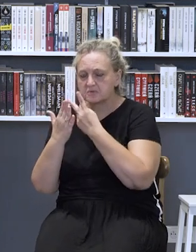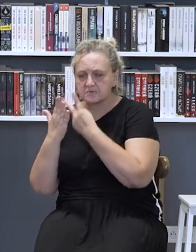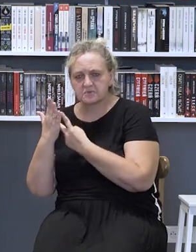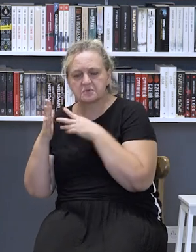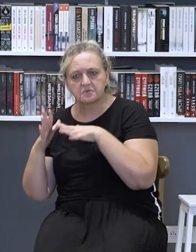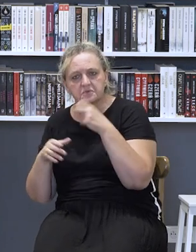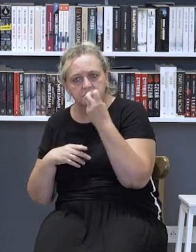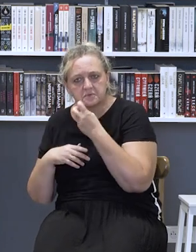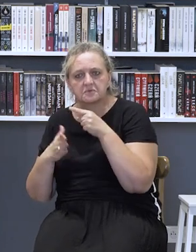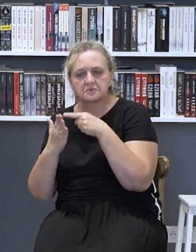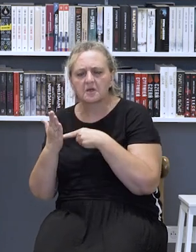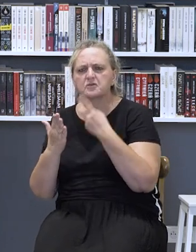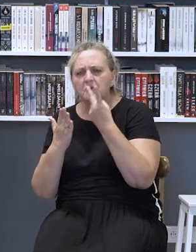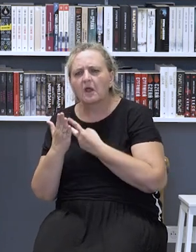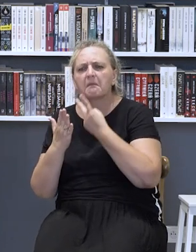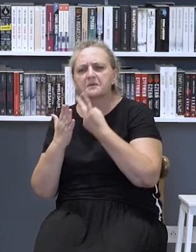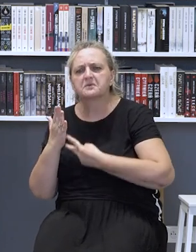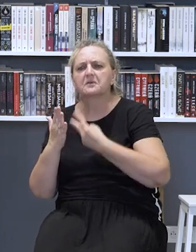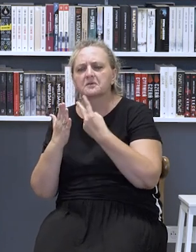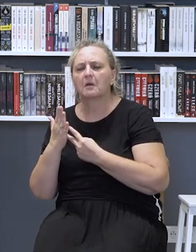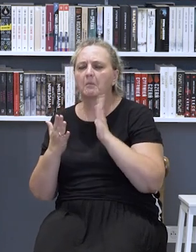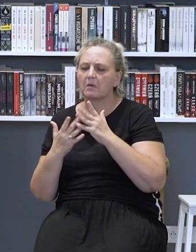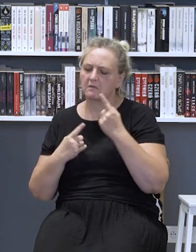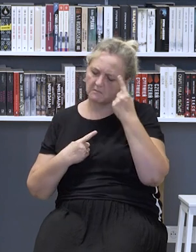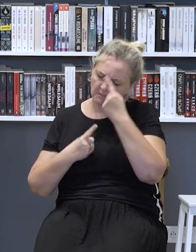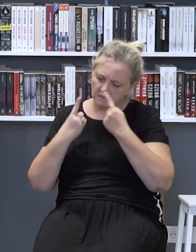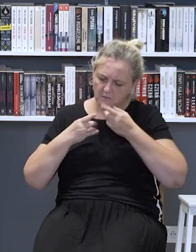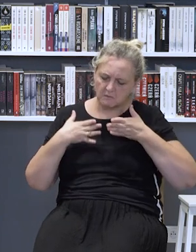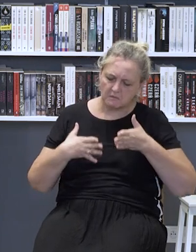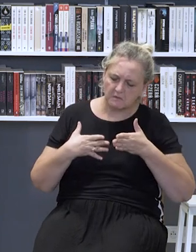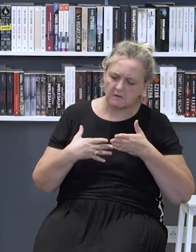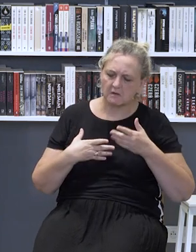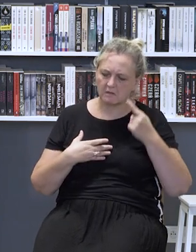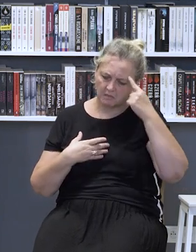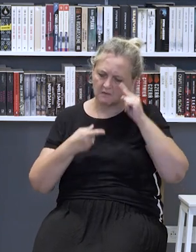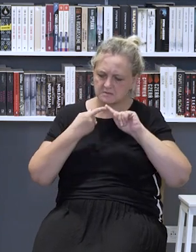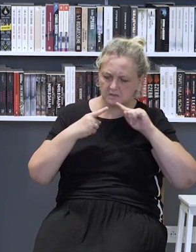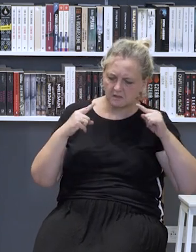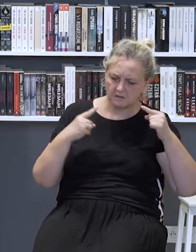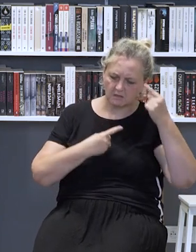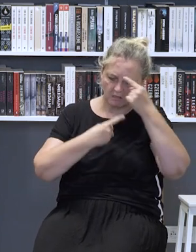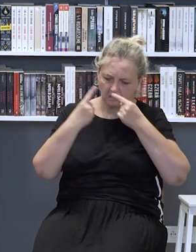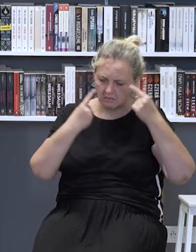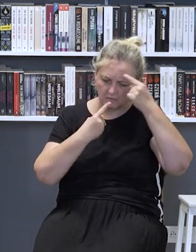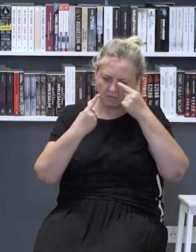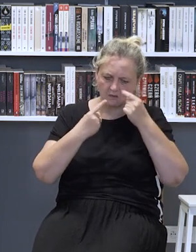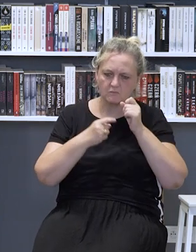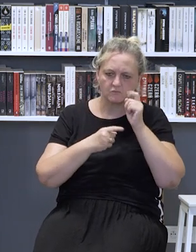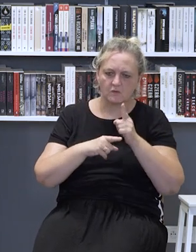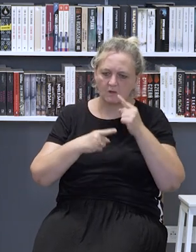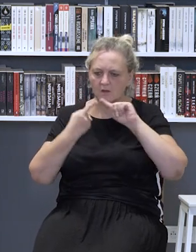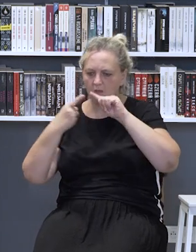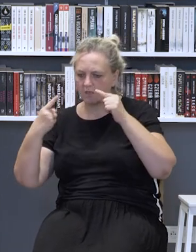Jak się człowiek tak naczyta, to potem jak chodzi ulicami, to mu takie zdania w głowie się lęgną